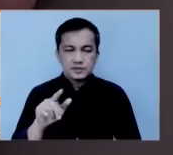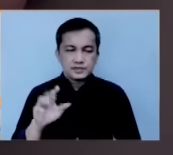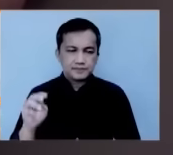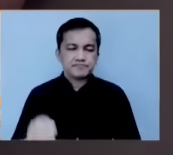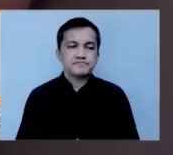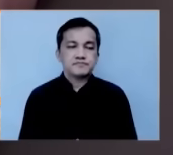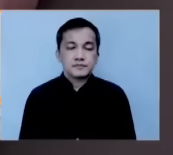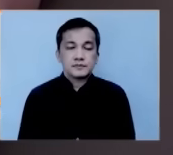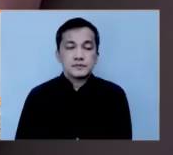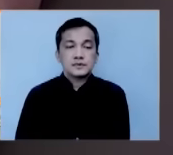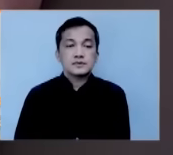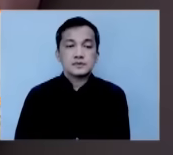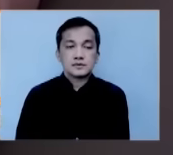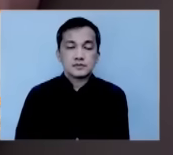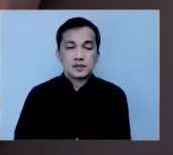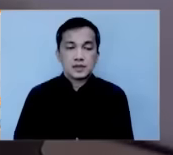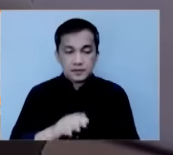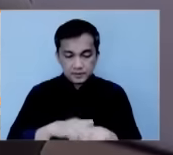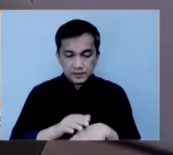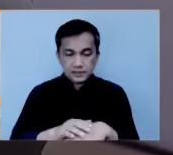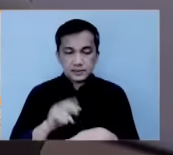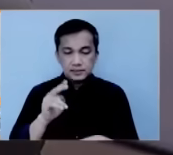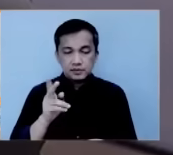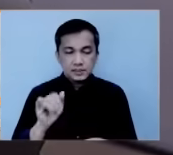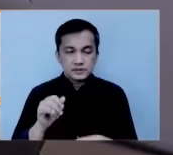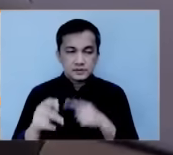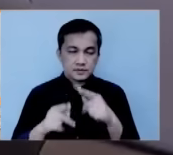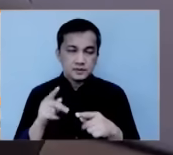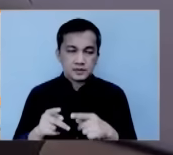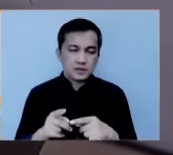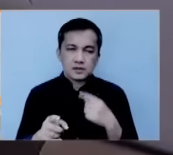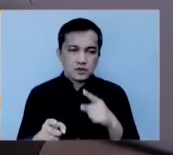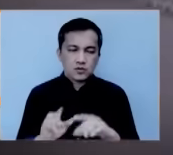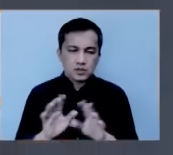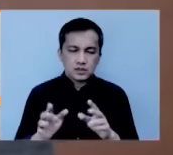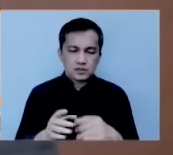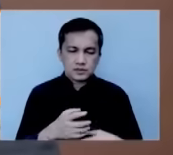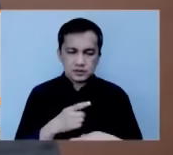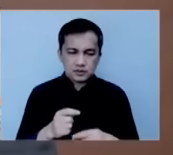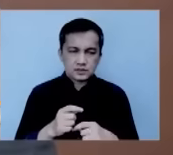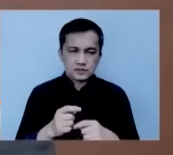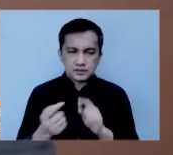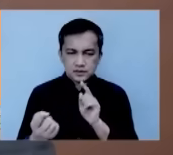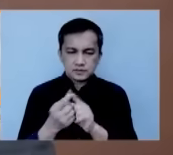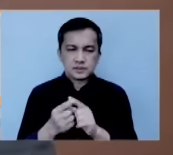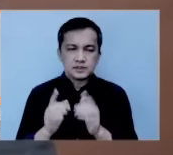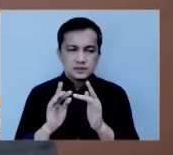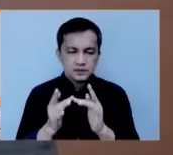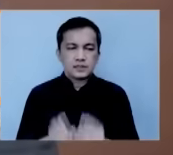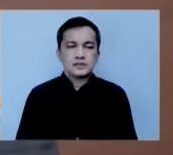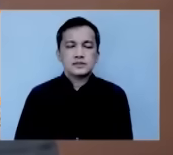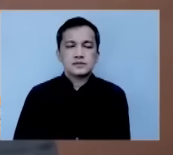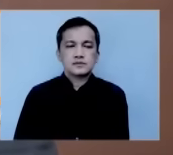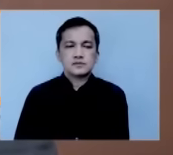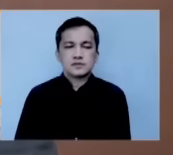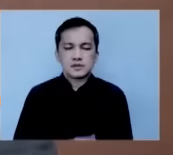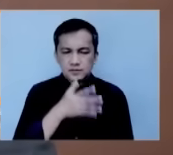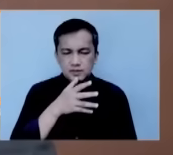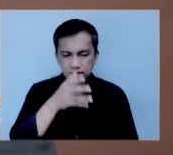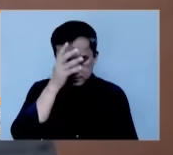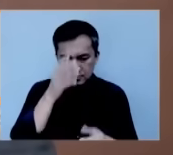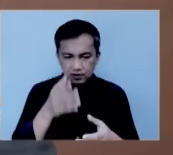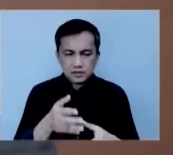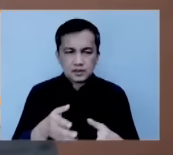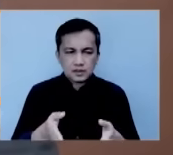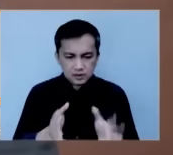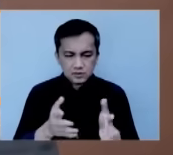sa publiko, huwag basta-basta magtitiwala sa mga nakikilala online. Yung mga parents, huwag masyadong luwag sa kanilang mga